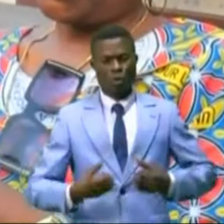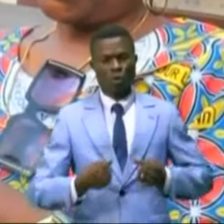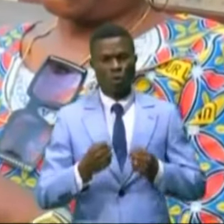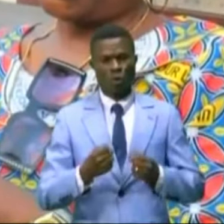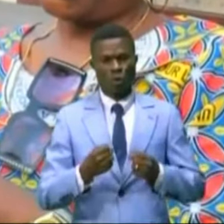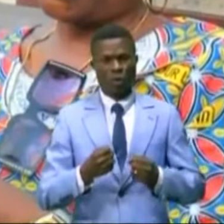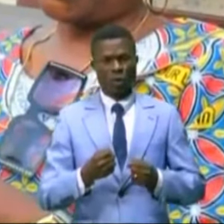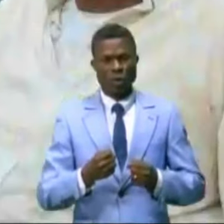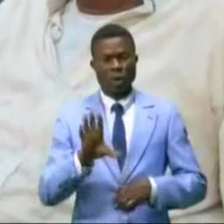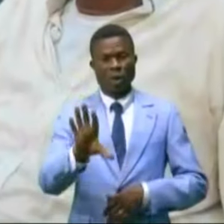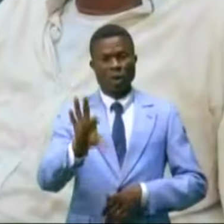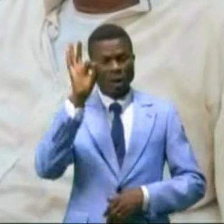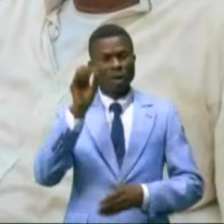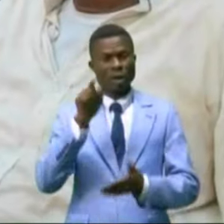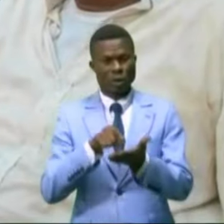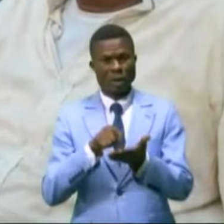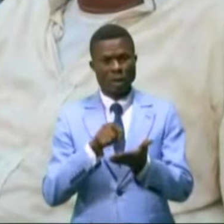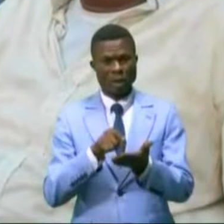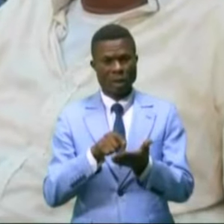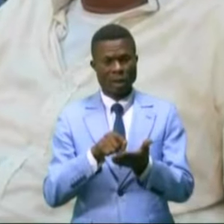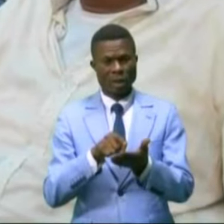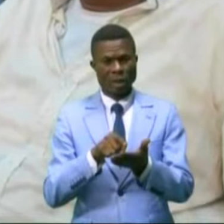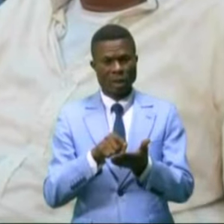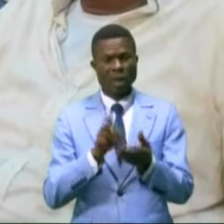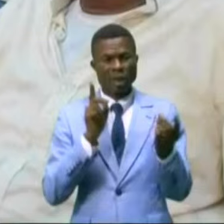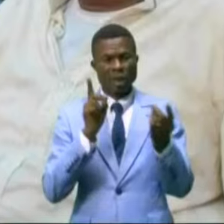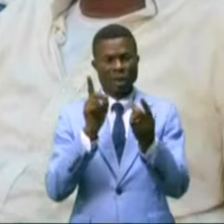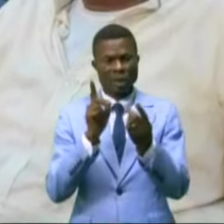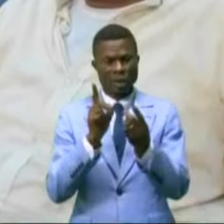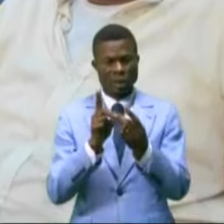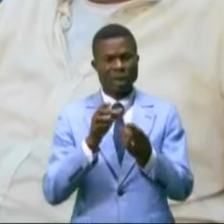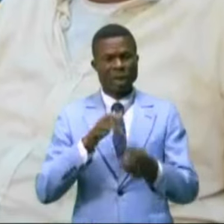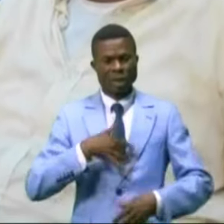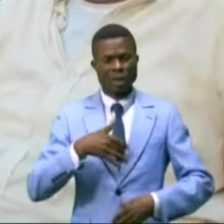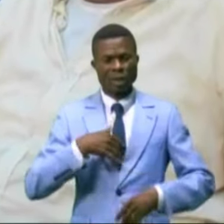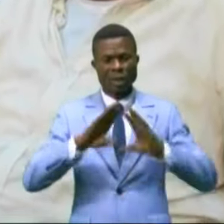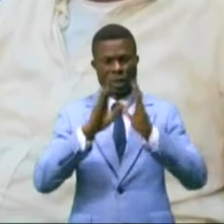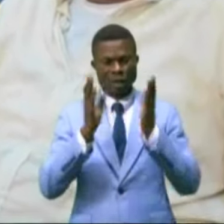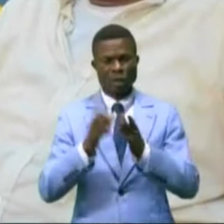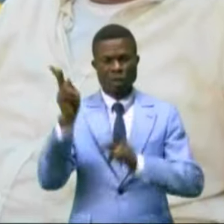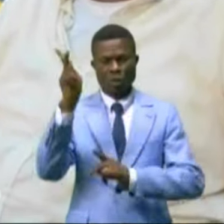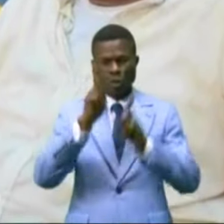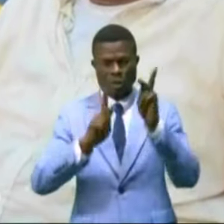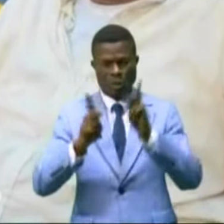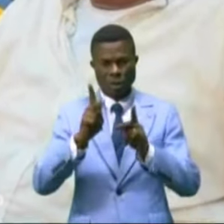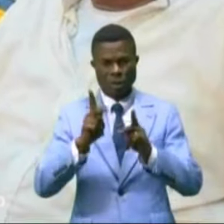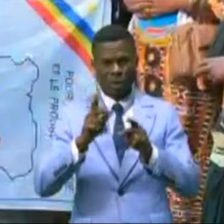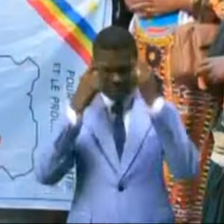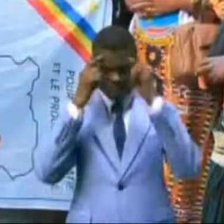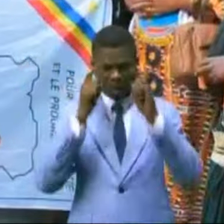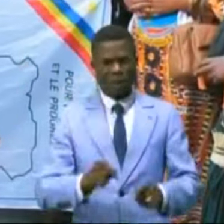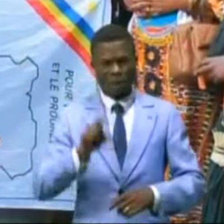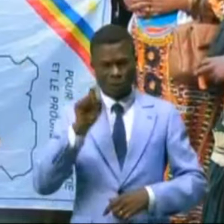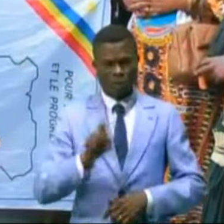que cette nomination qui racontre déjà l'assentiment de tout un peuple qui tient coûte que coûte à la paix et au